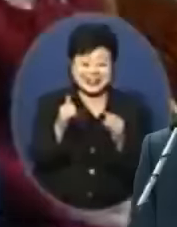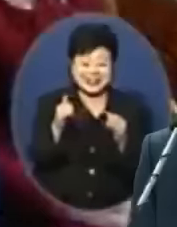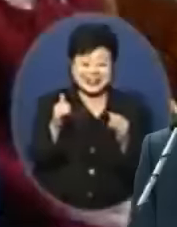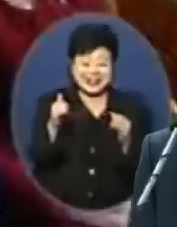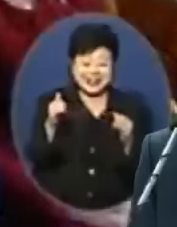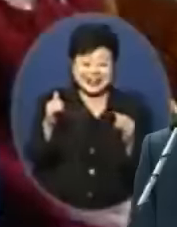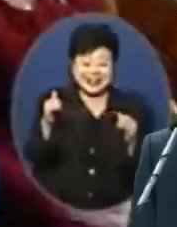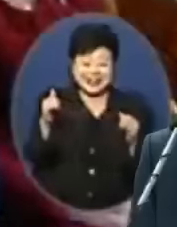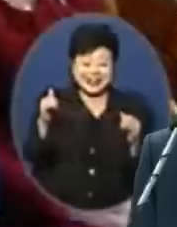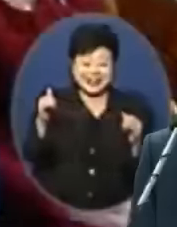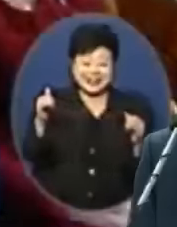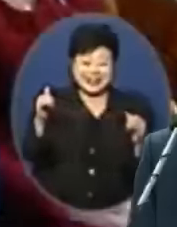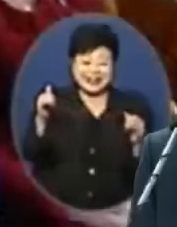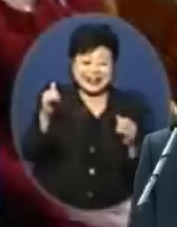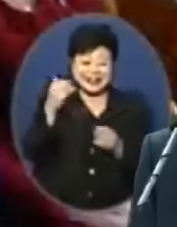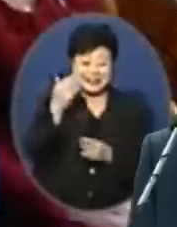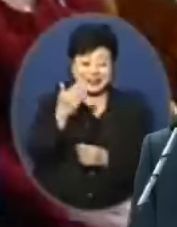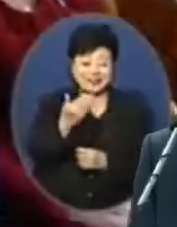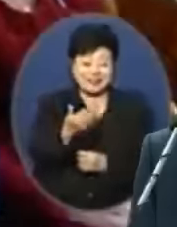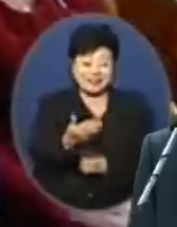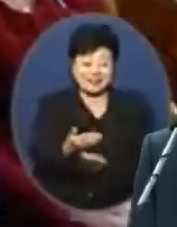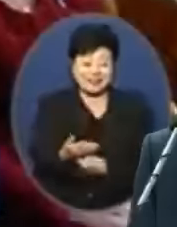사랑하자.